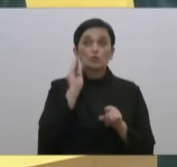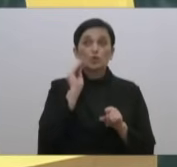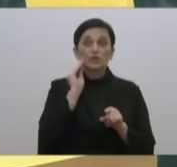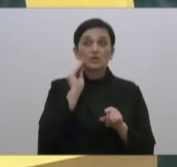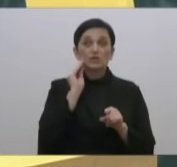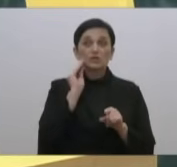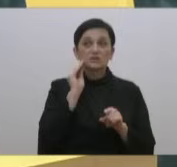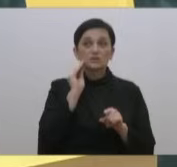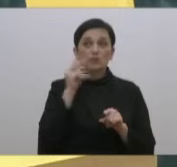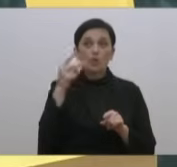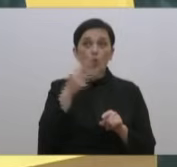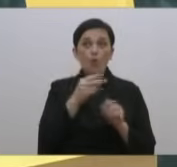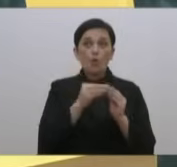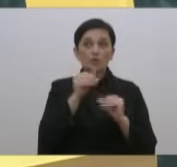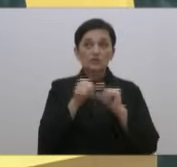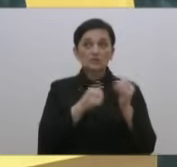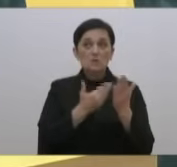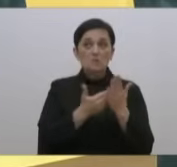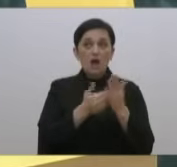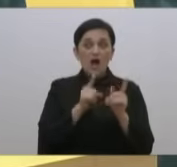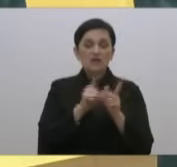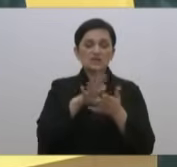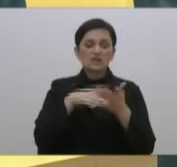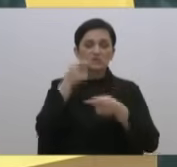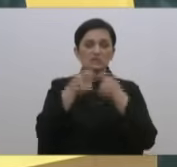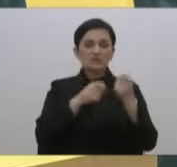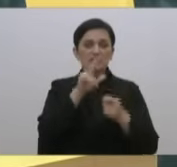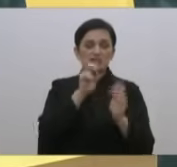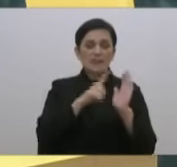როდესაც 2010 წელს მაგალითად ესეთი მიმართვიანობა იყო